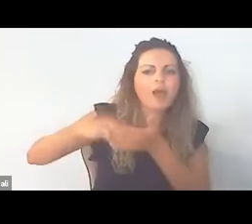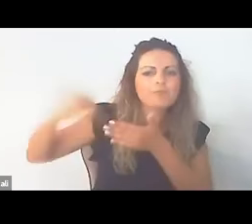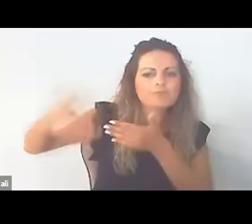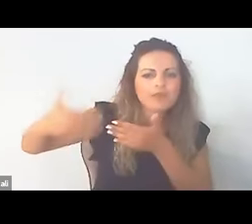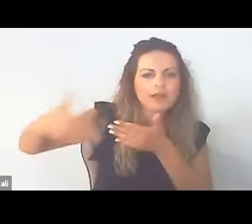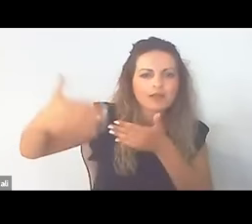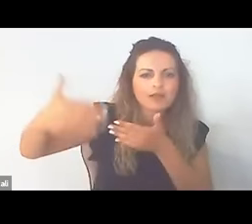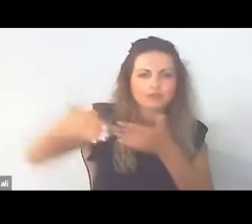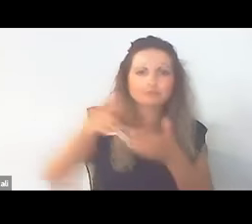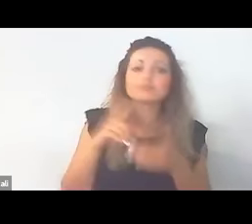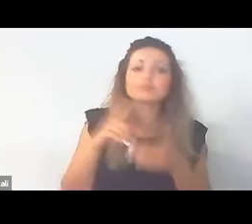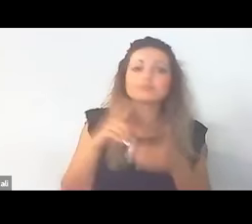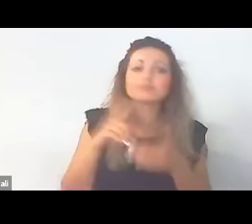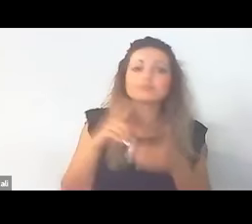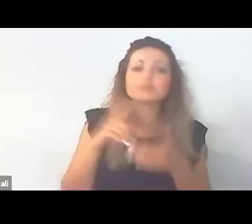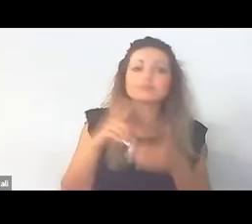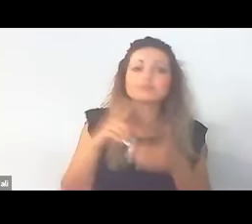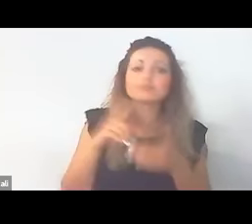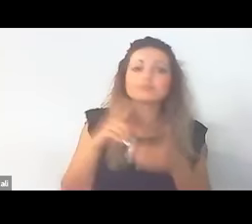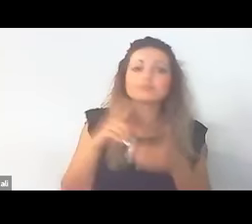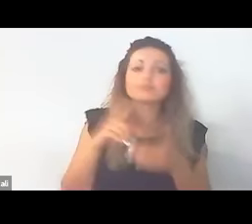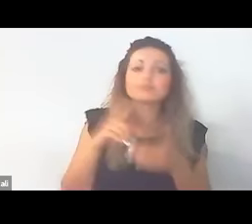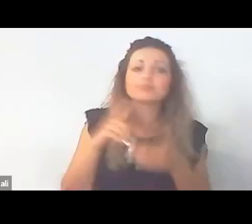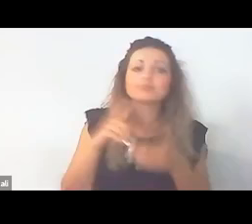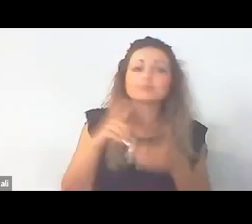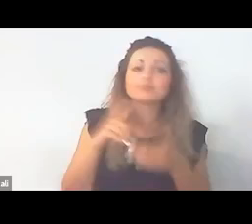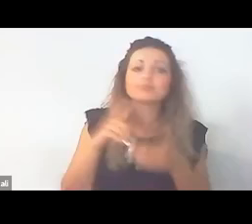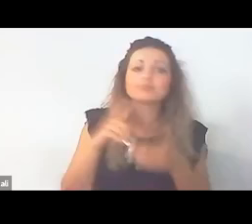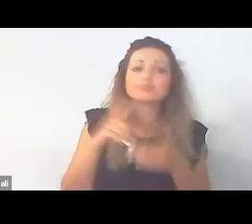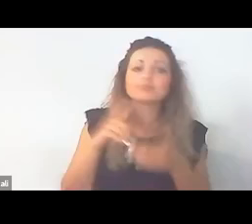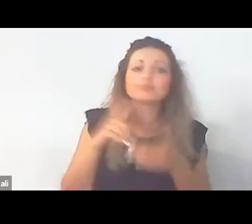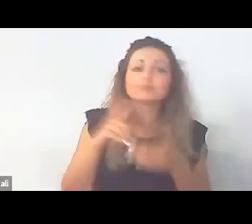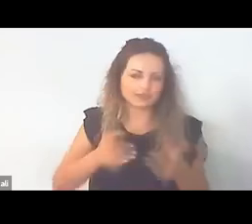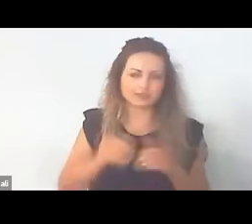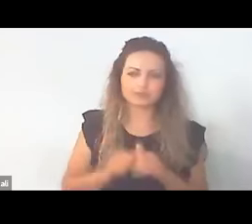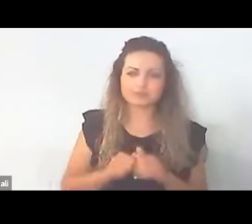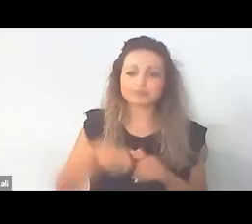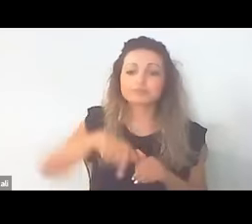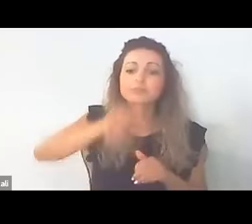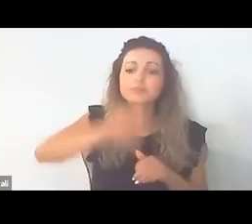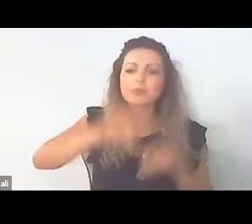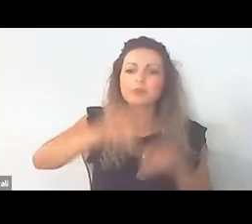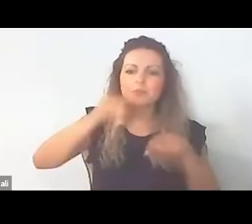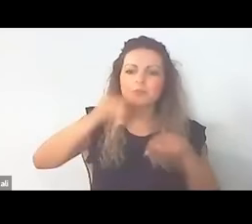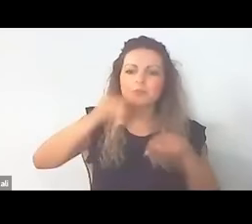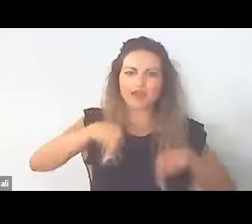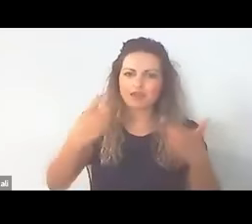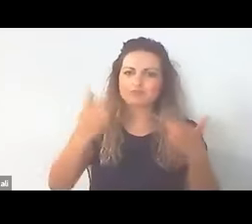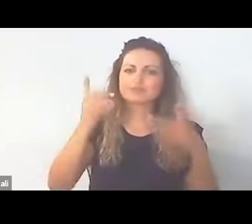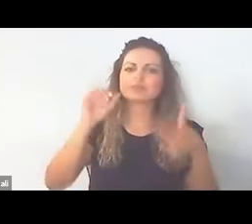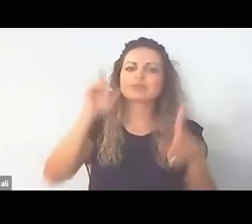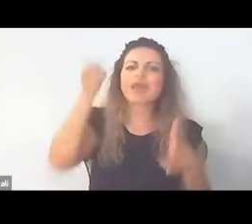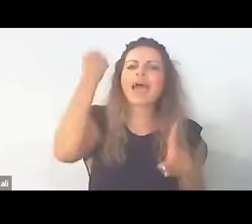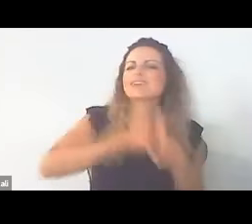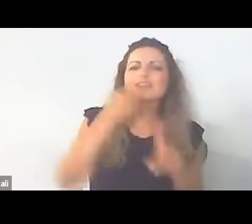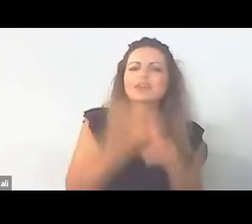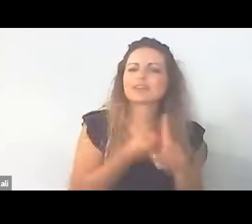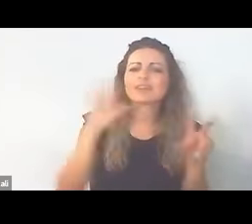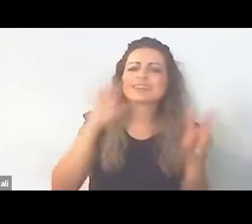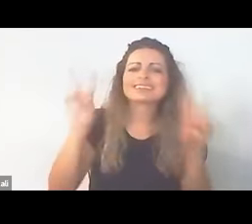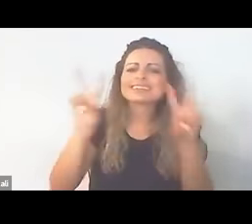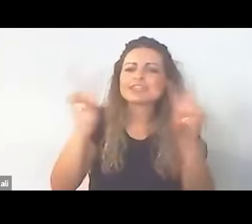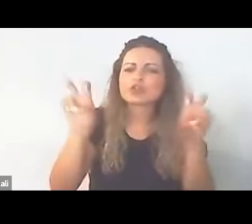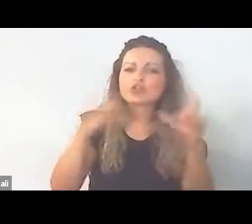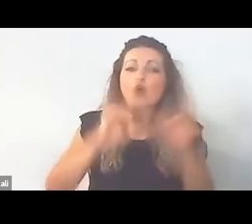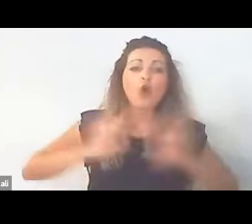και συντονισμένοι. Σήμερα λοιπόν θα προσεγγίσουμε την εκστρατεία «Χωρίς συνένεση είναι βιασμός» που πραγματοποιήθηκε πέρυσι την